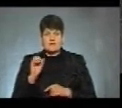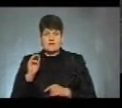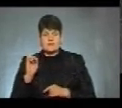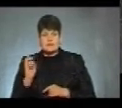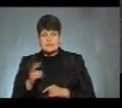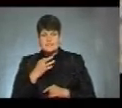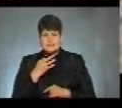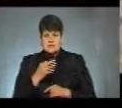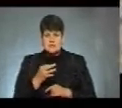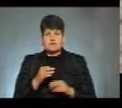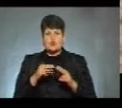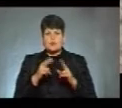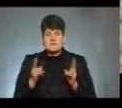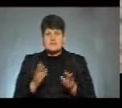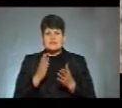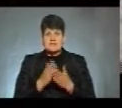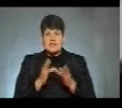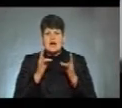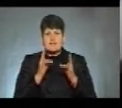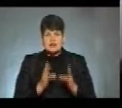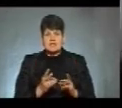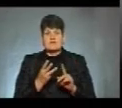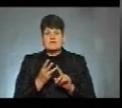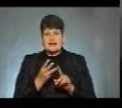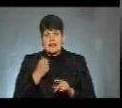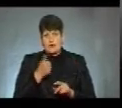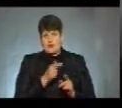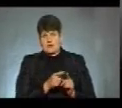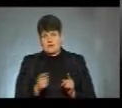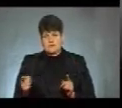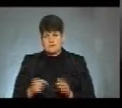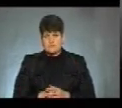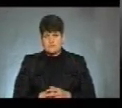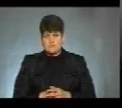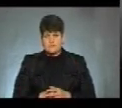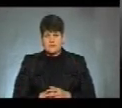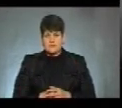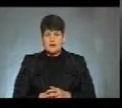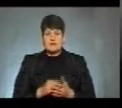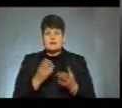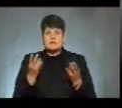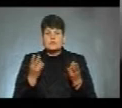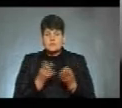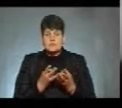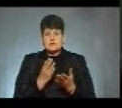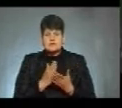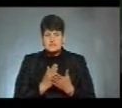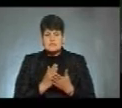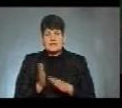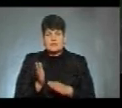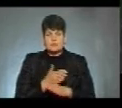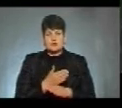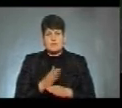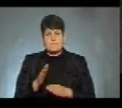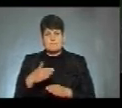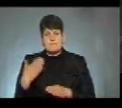Гаївський міст визнано аварійним третій рік. На даний час виникла необхідність демонтажу правої сторони всіх балок